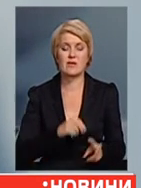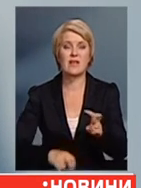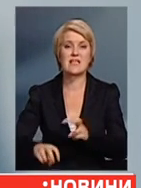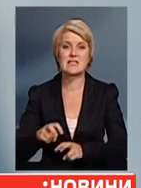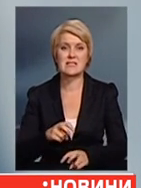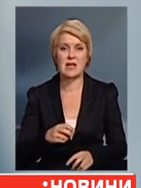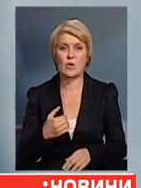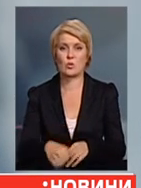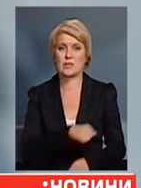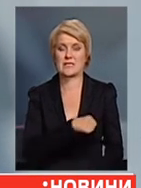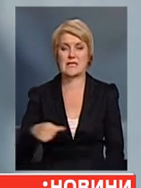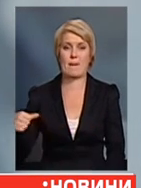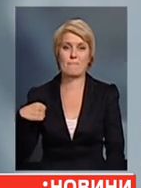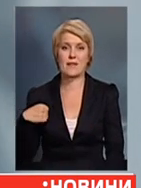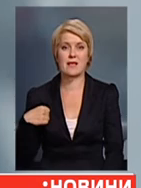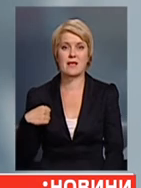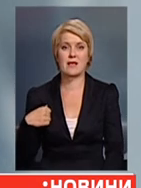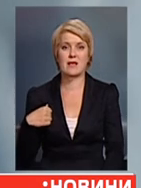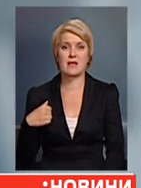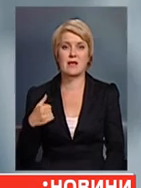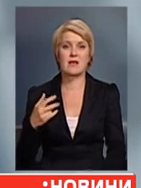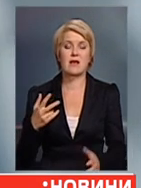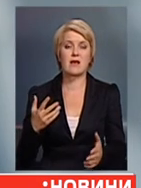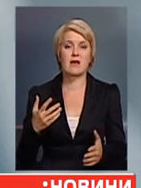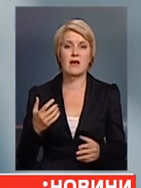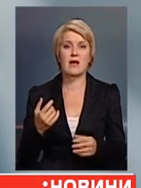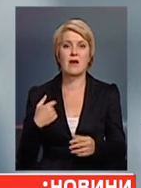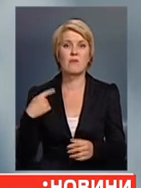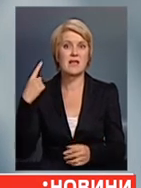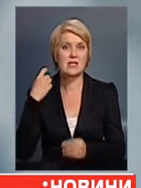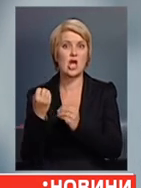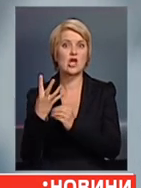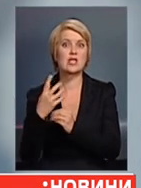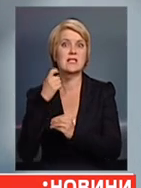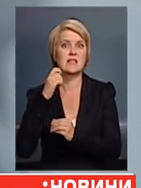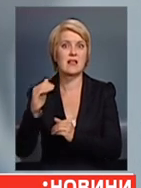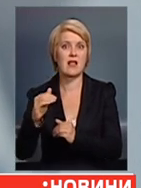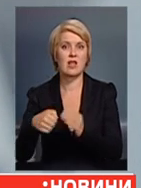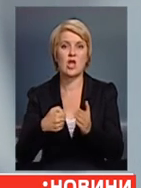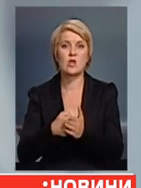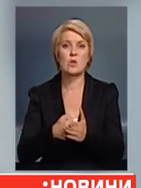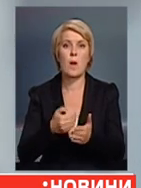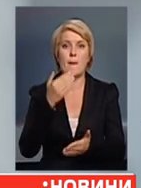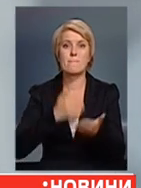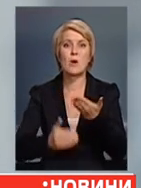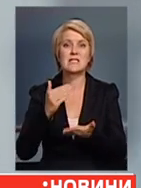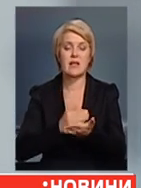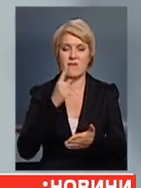уже сами. Искали правды. Все слышали 14-летний, до последнего не верили. Нашему-то 12.